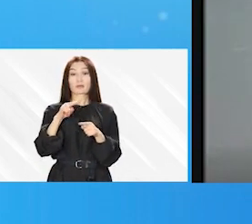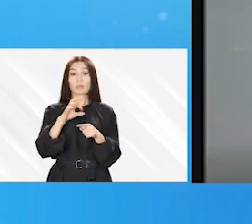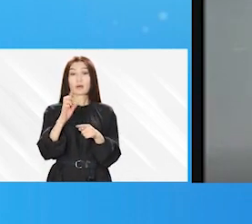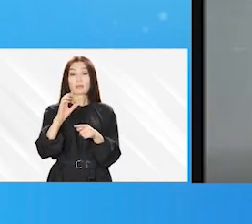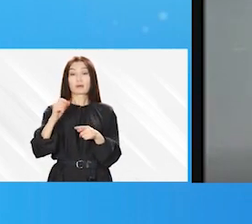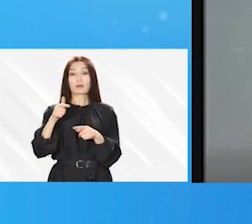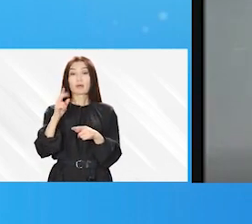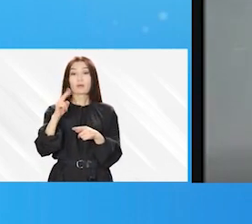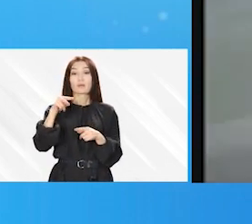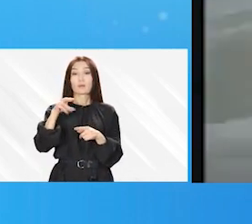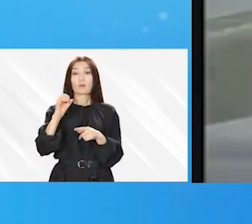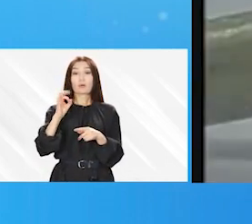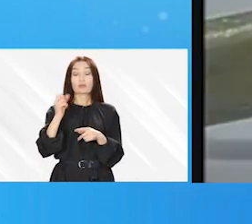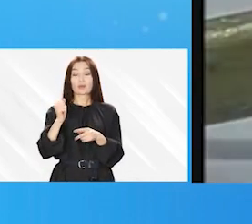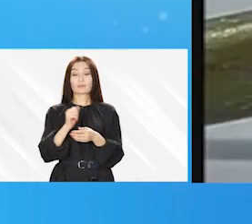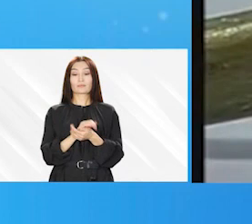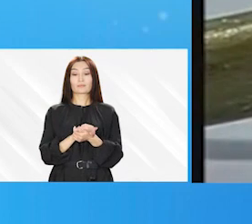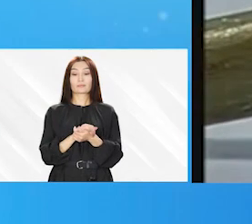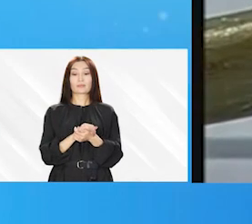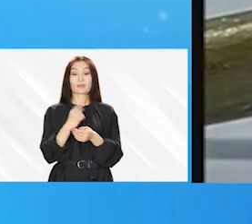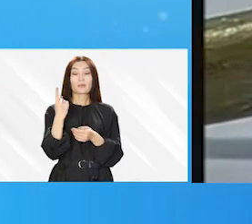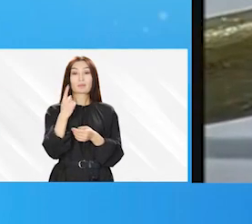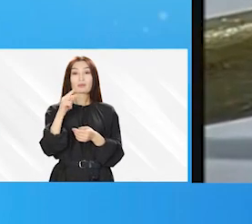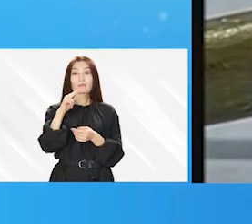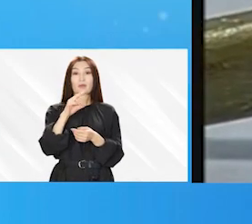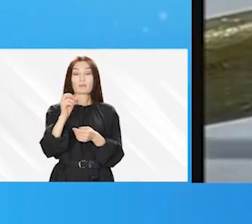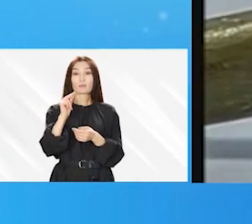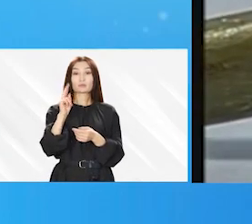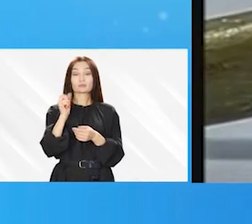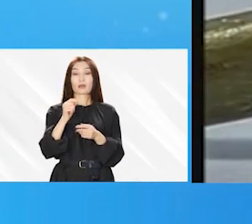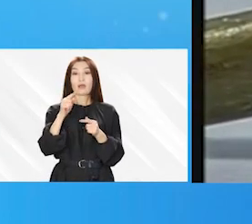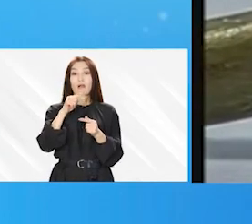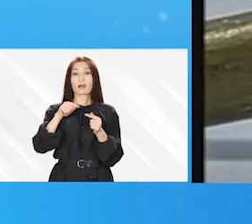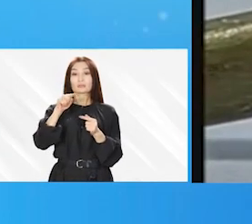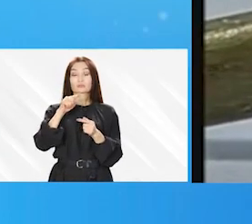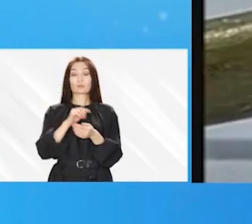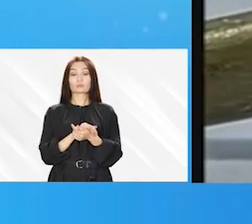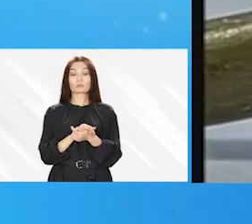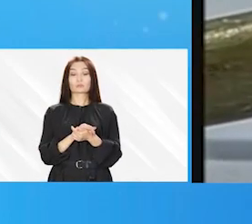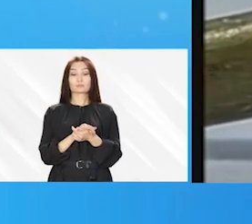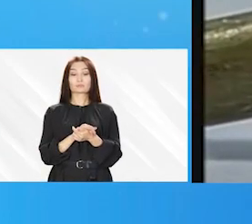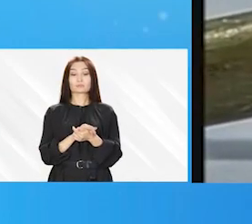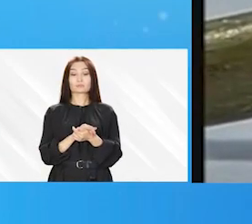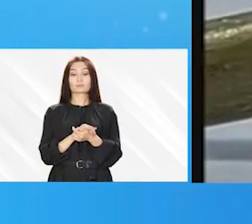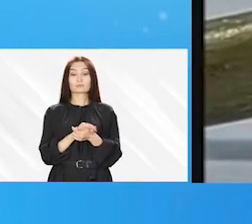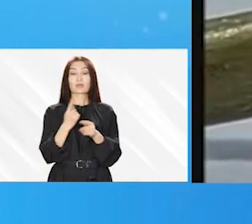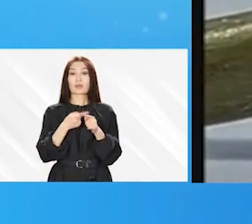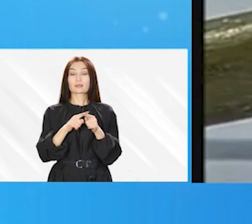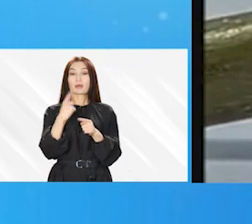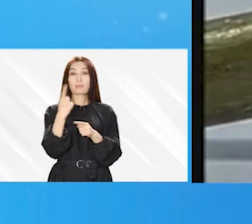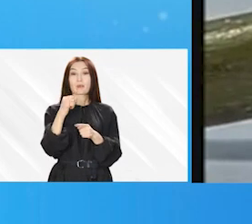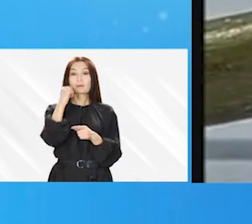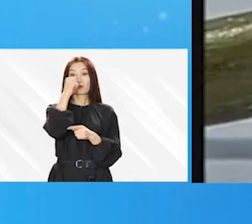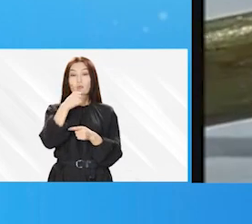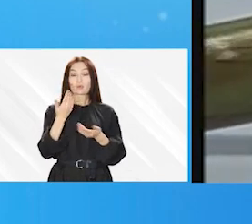клена первое почечное кольцо это первый